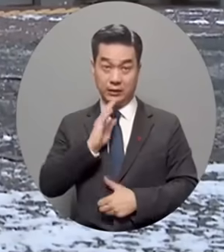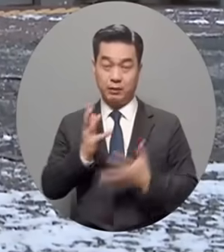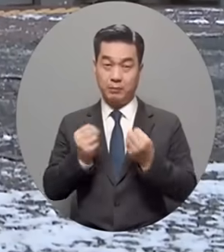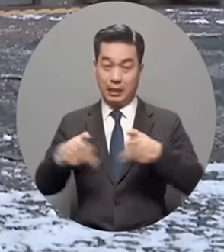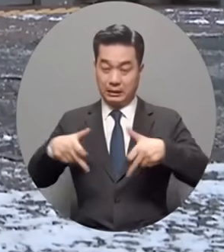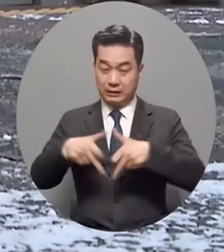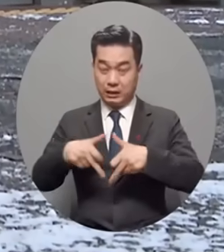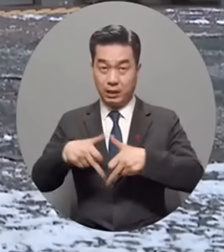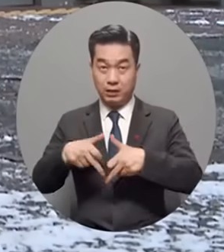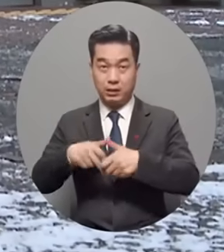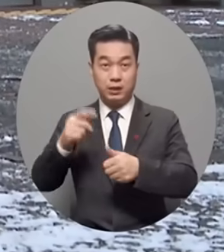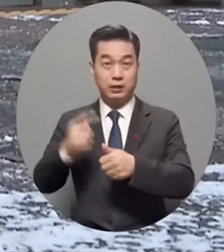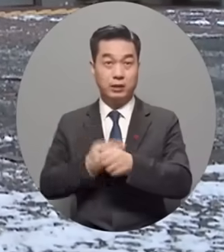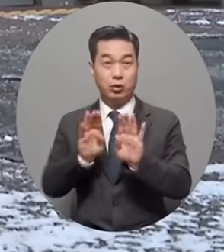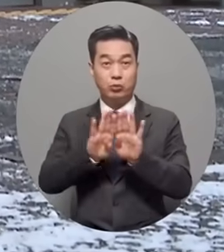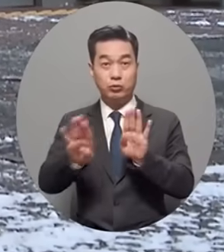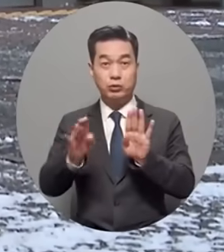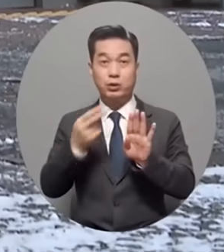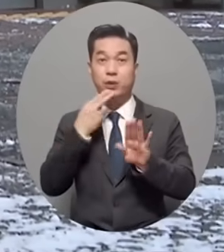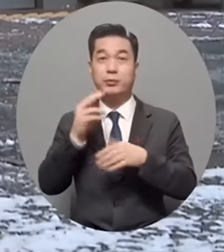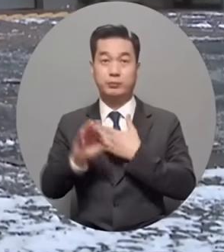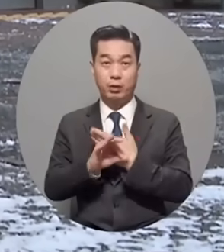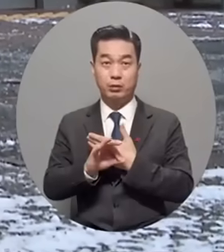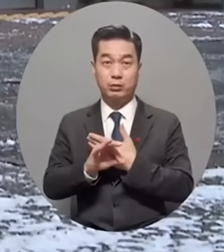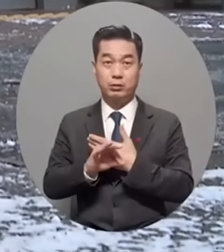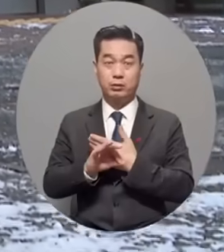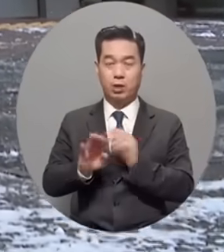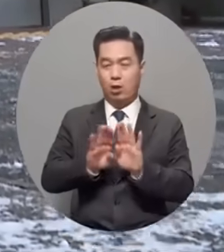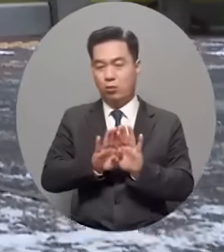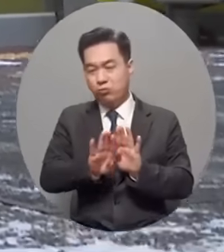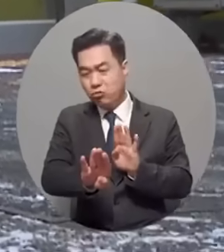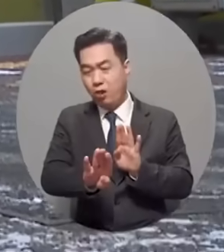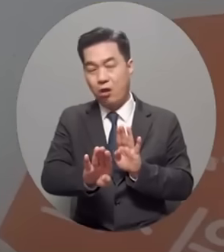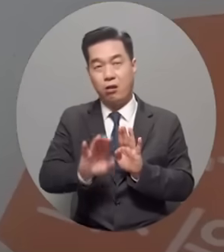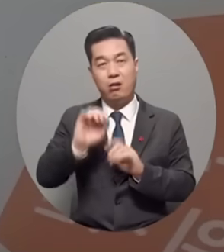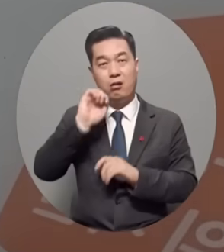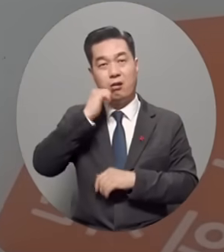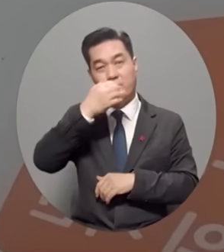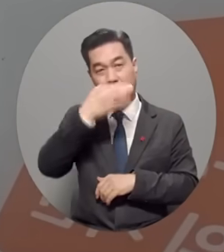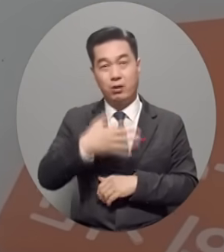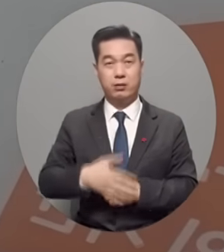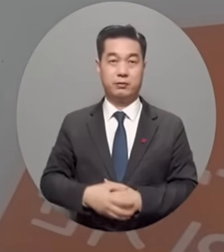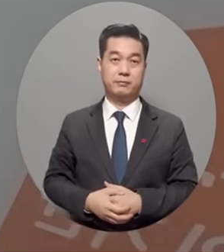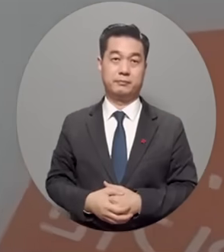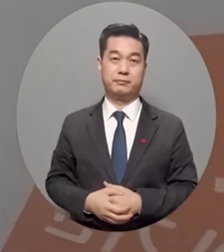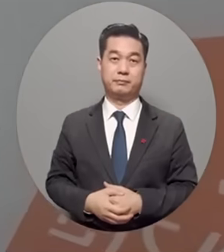장애인들이 자동문이 아니면 문 여는 것 자체가 버겁습니다.